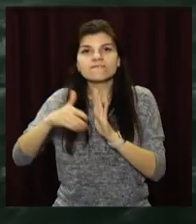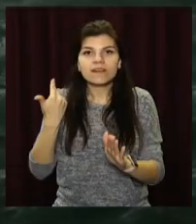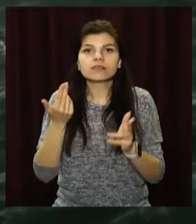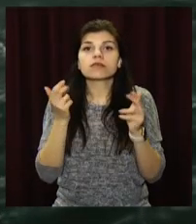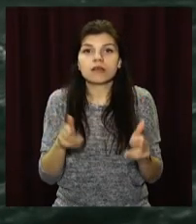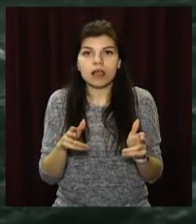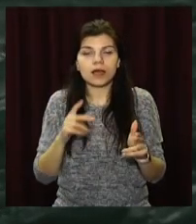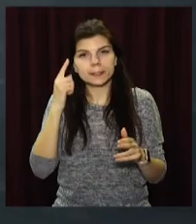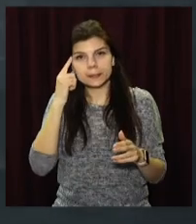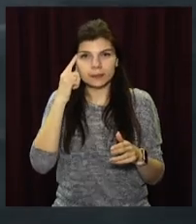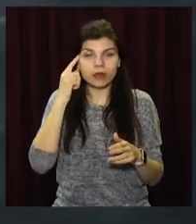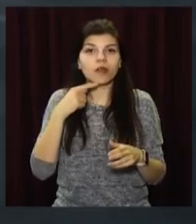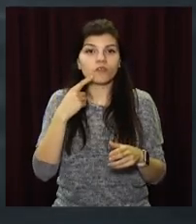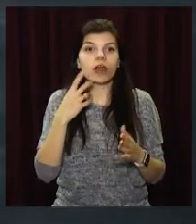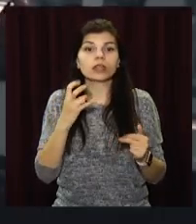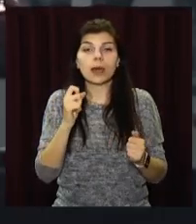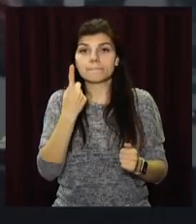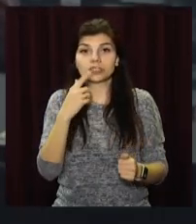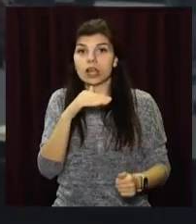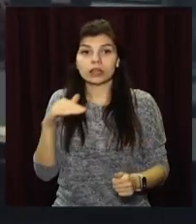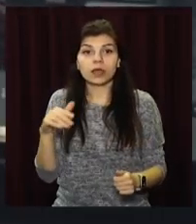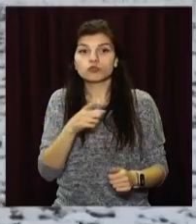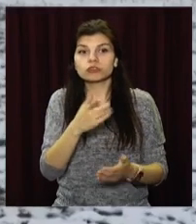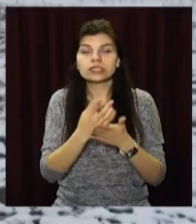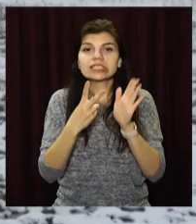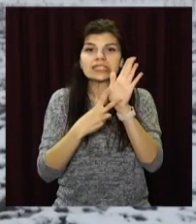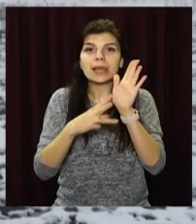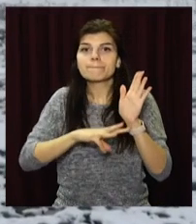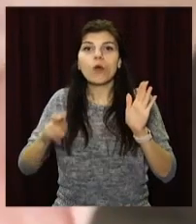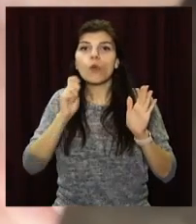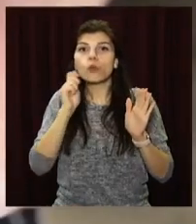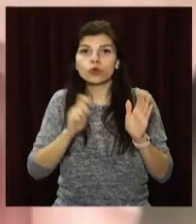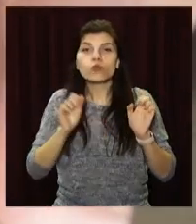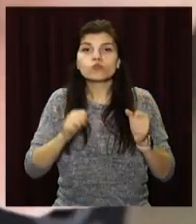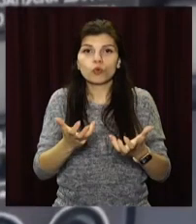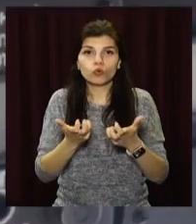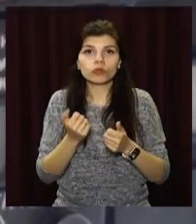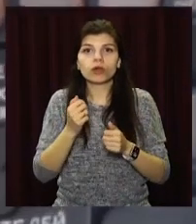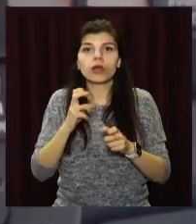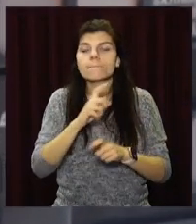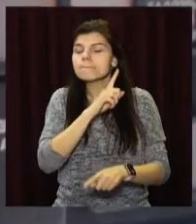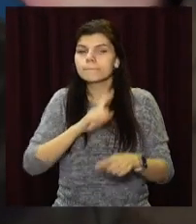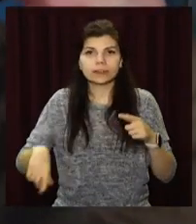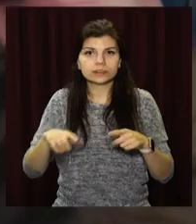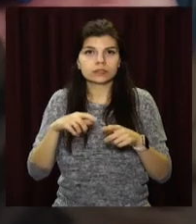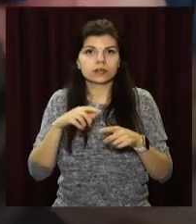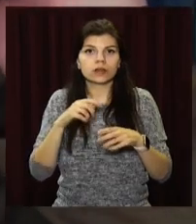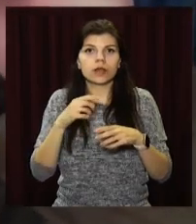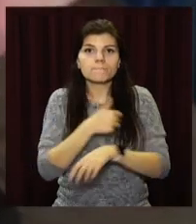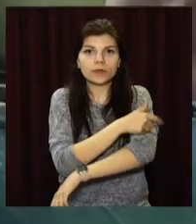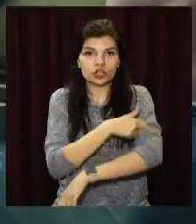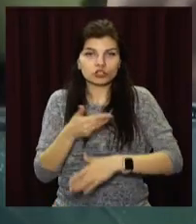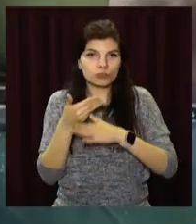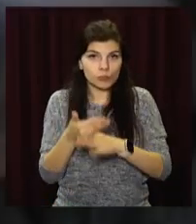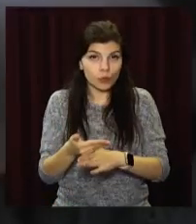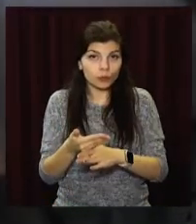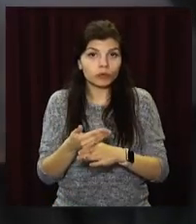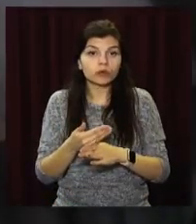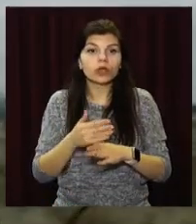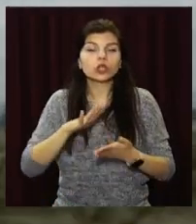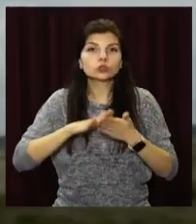аероевакуації. Орієнтовно на першому етапі як мінімум 7 мільйонів українців зможуть отримати максимально швидкий доступ до медичної допомоги